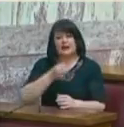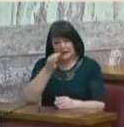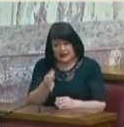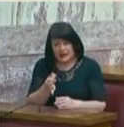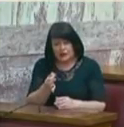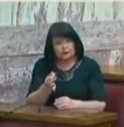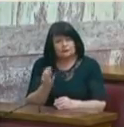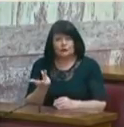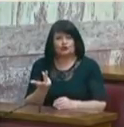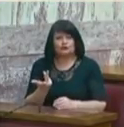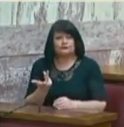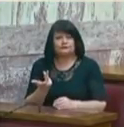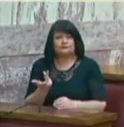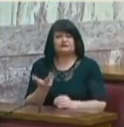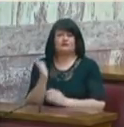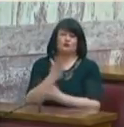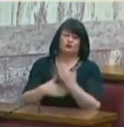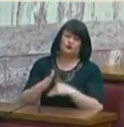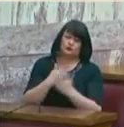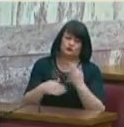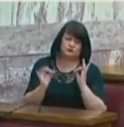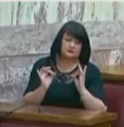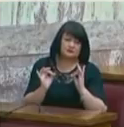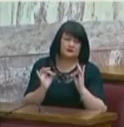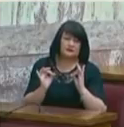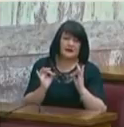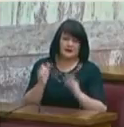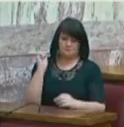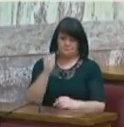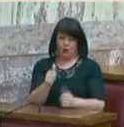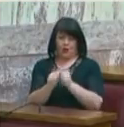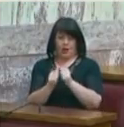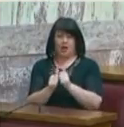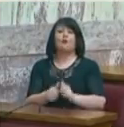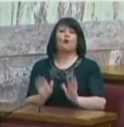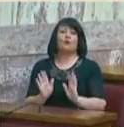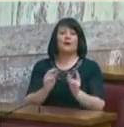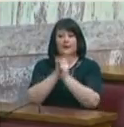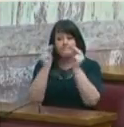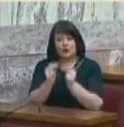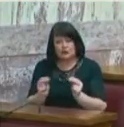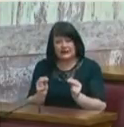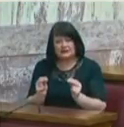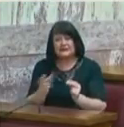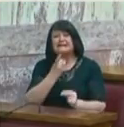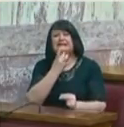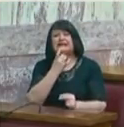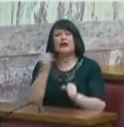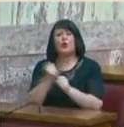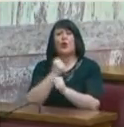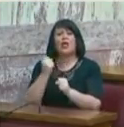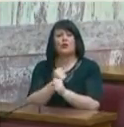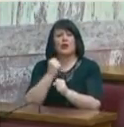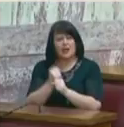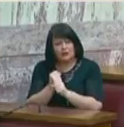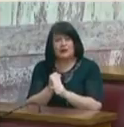επιτεύχθηκαν χωρίς κόπο, δεν ήρθαν ως μια φυσική εξέλιξη, αλλά είναι αποτέλεσμα μιας σκληρής δουλειάς